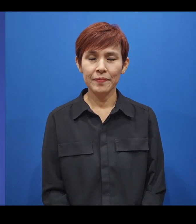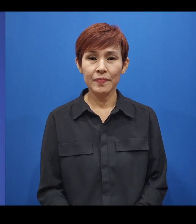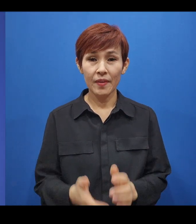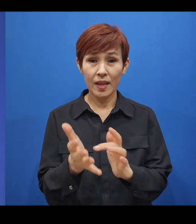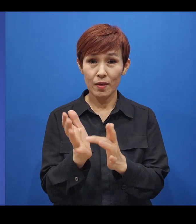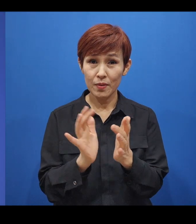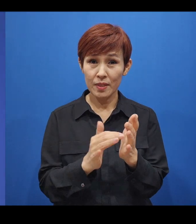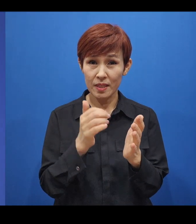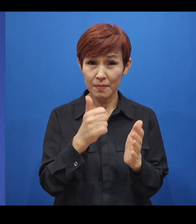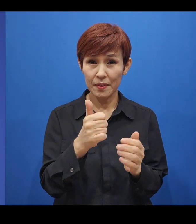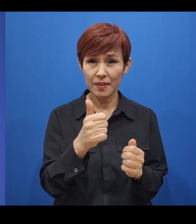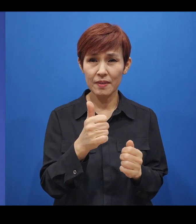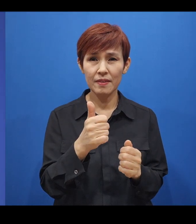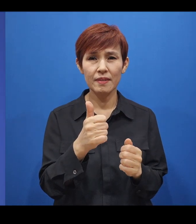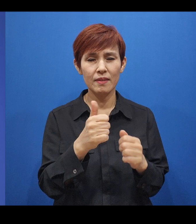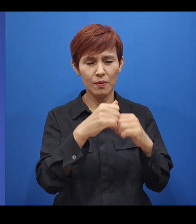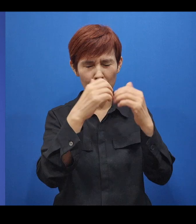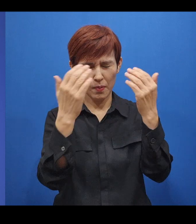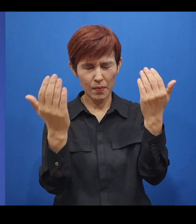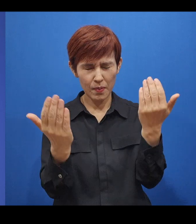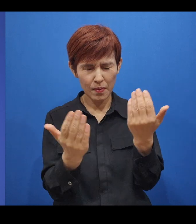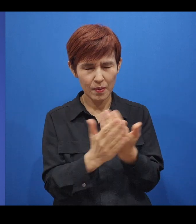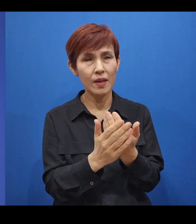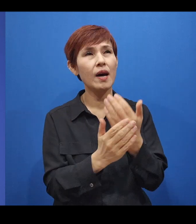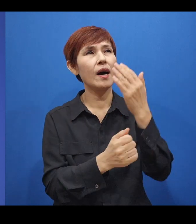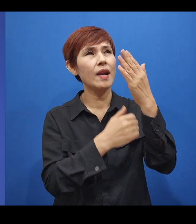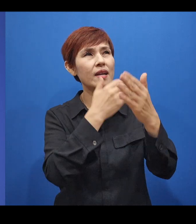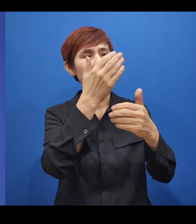예수님은 송두리째 그냥 아버지 사랑이었어요.